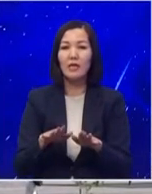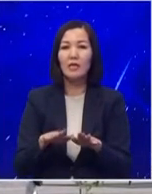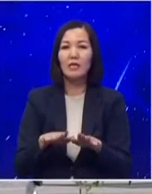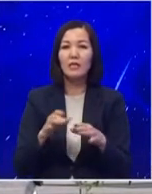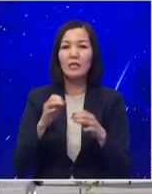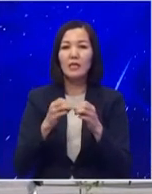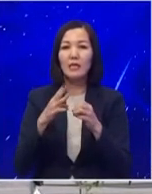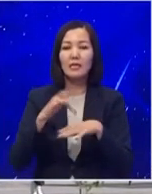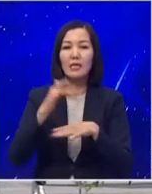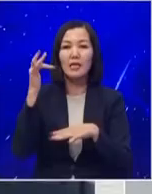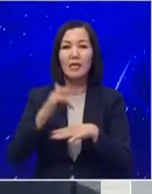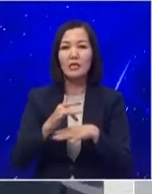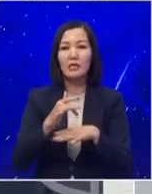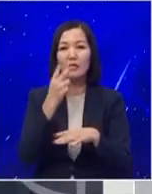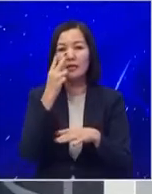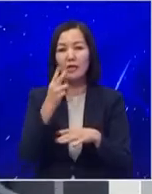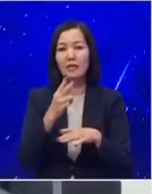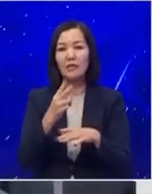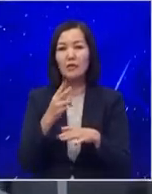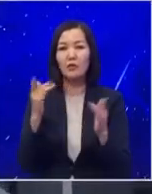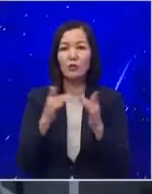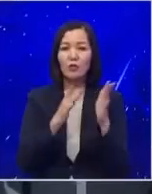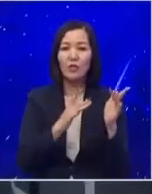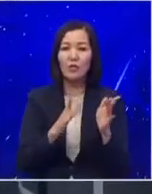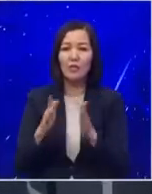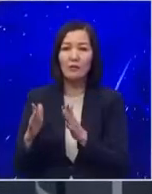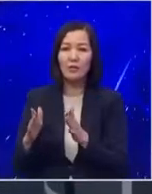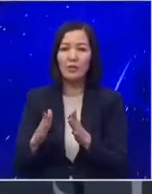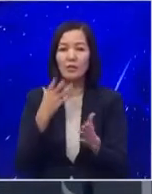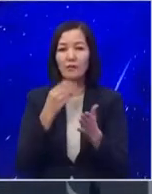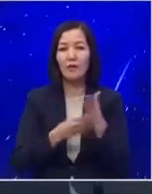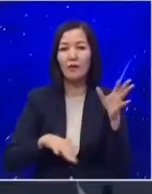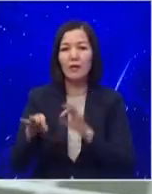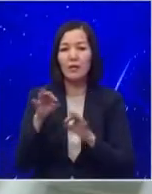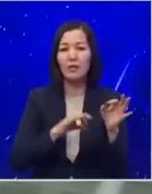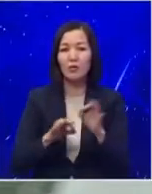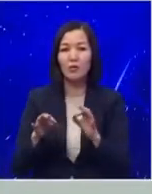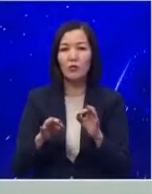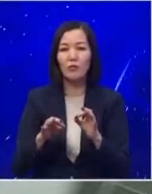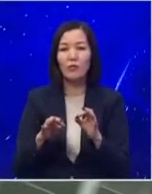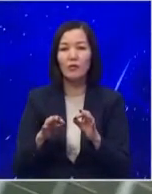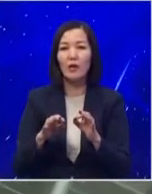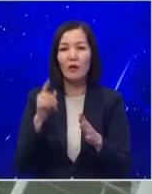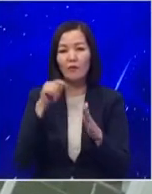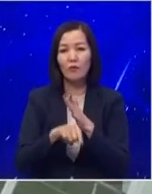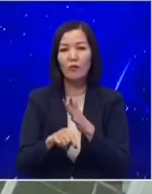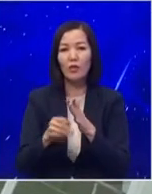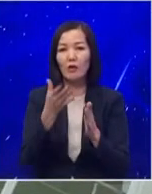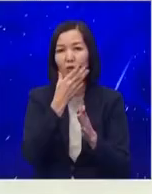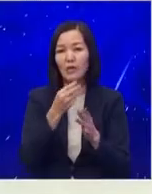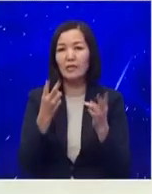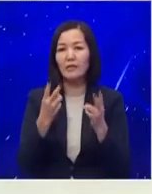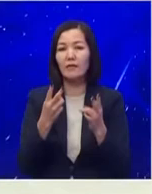этажное строение так не похожее на типовые студенческие общежития и своими архитектурными формами не пространством внутри атмосфера скорее